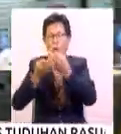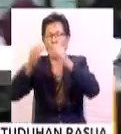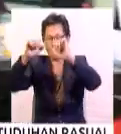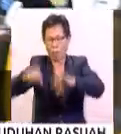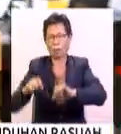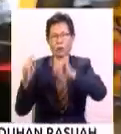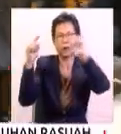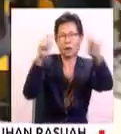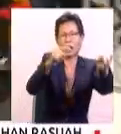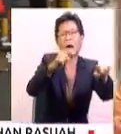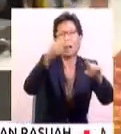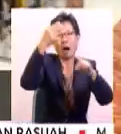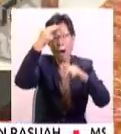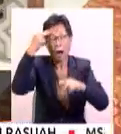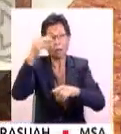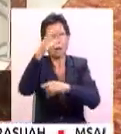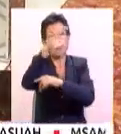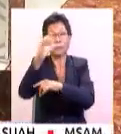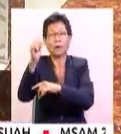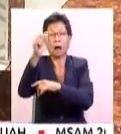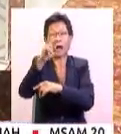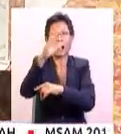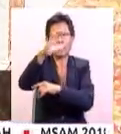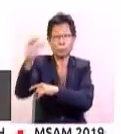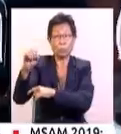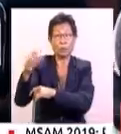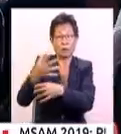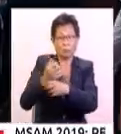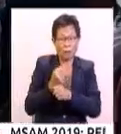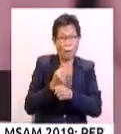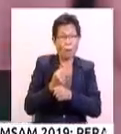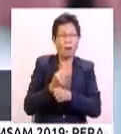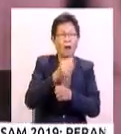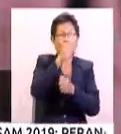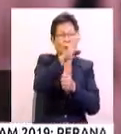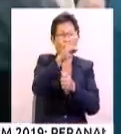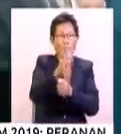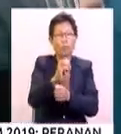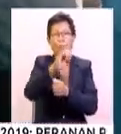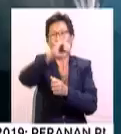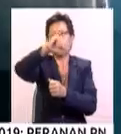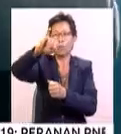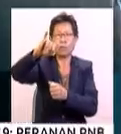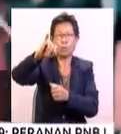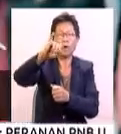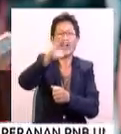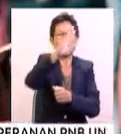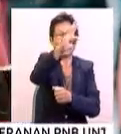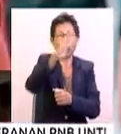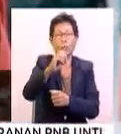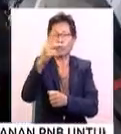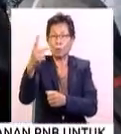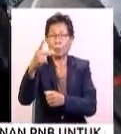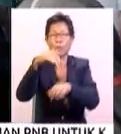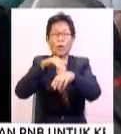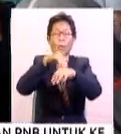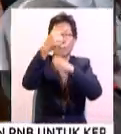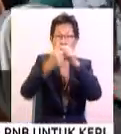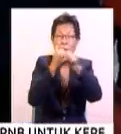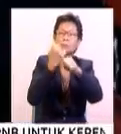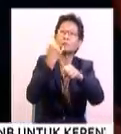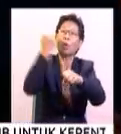ke Tanah Suci, syarikat Andalusia berjaya meraih sebanyak 60,000 jemaah semusim pada tahun lalu yang